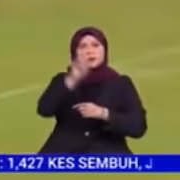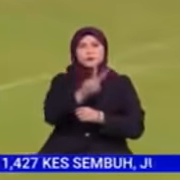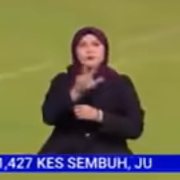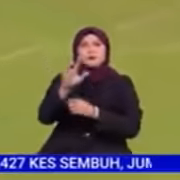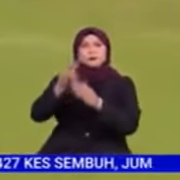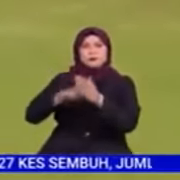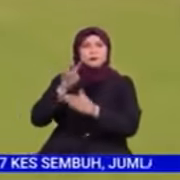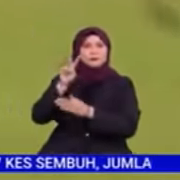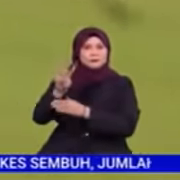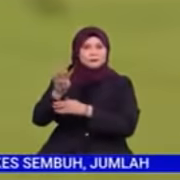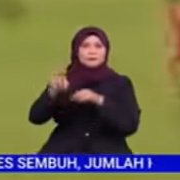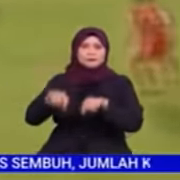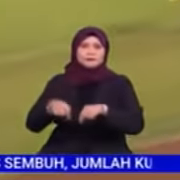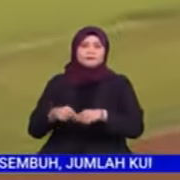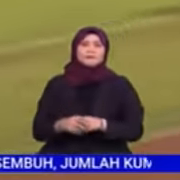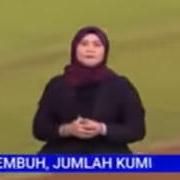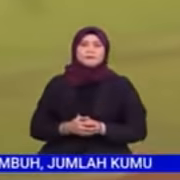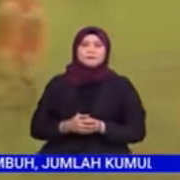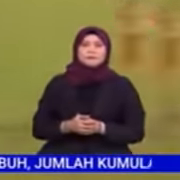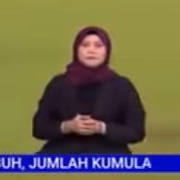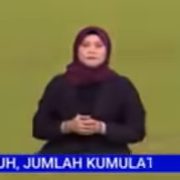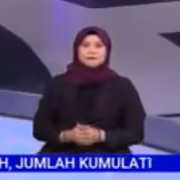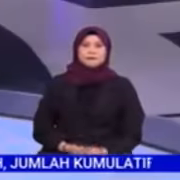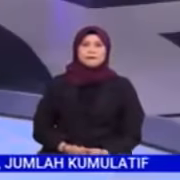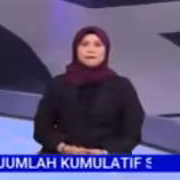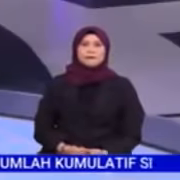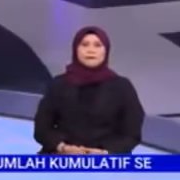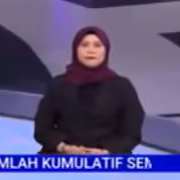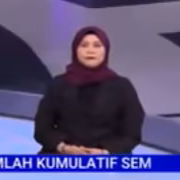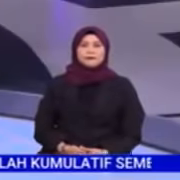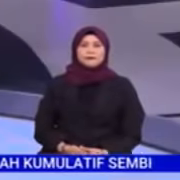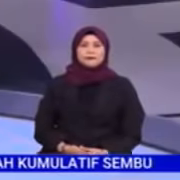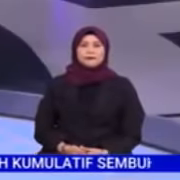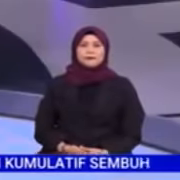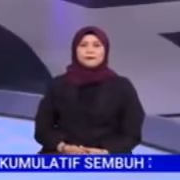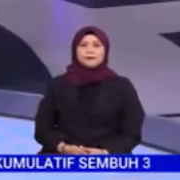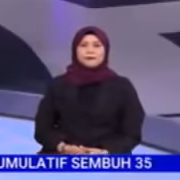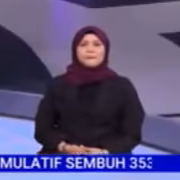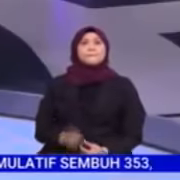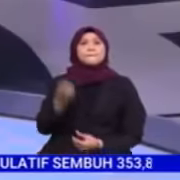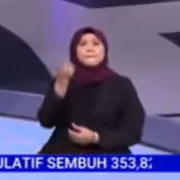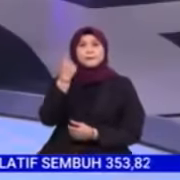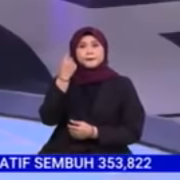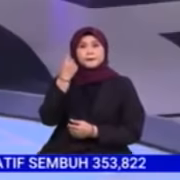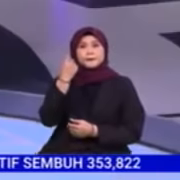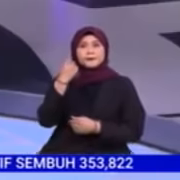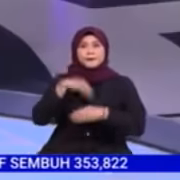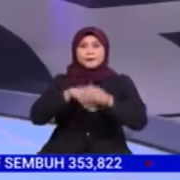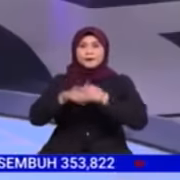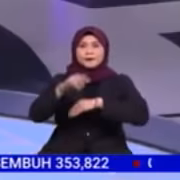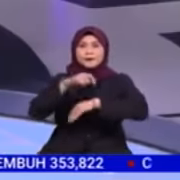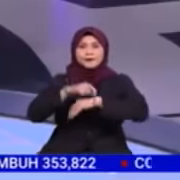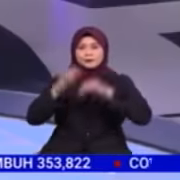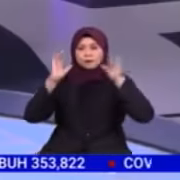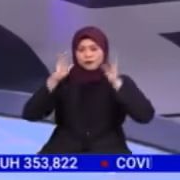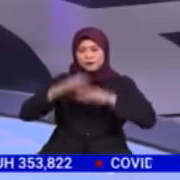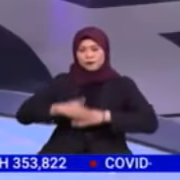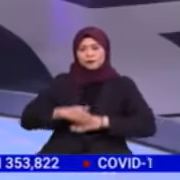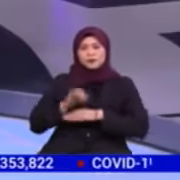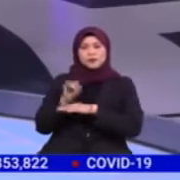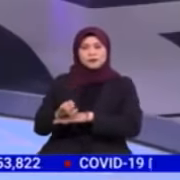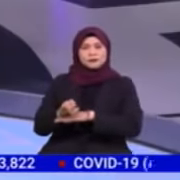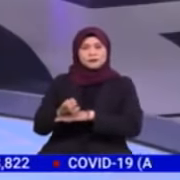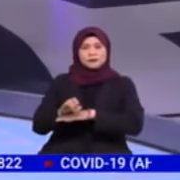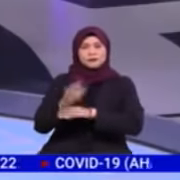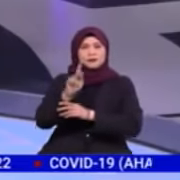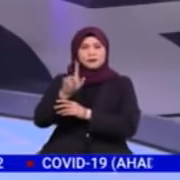April ini hai hai hai saudara sebentar dari telah font masuknya waktu shalat fardhu isya' bagi